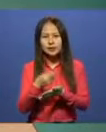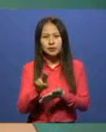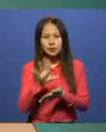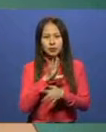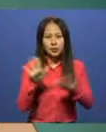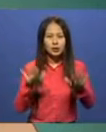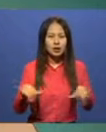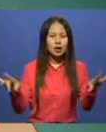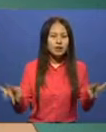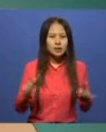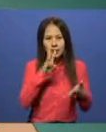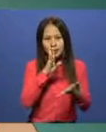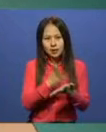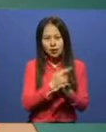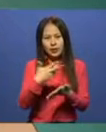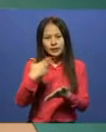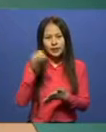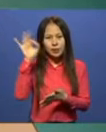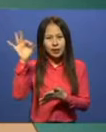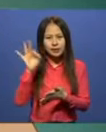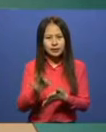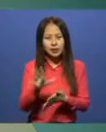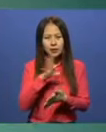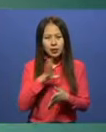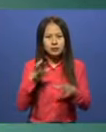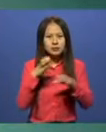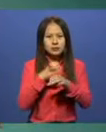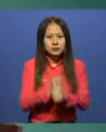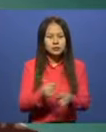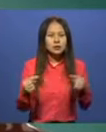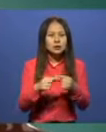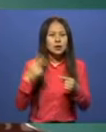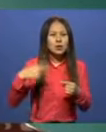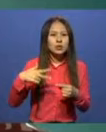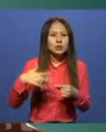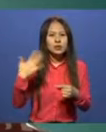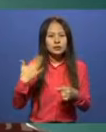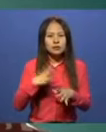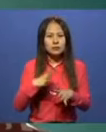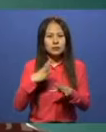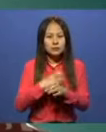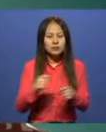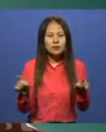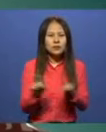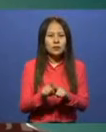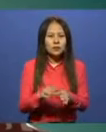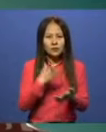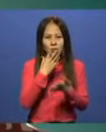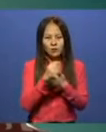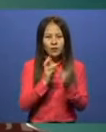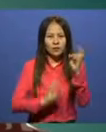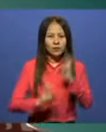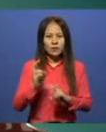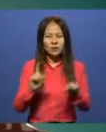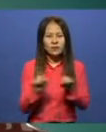Billiton компаниясының табысы 31%-ға қысқарды. Темір кені саудасының түсімі 35%-ға кеміді. Ал қазбаның бұл түрі өндірістің